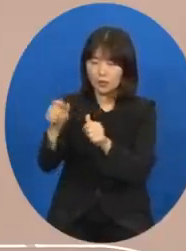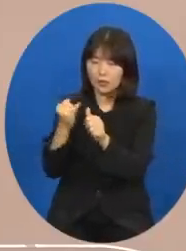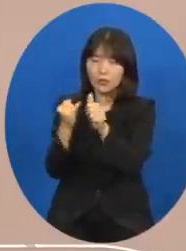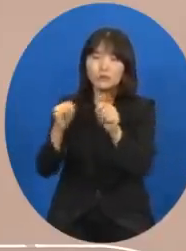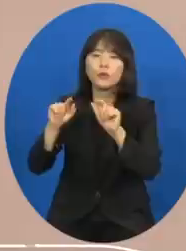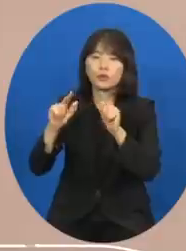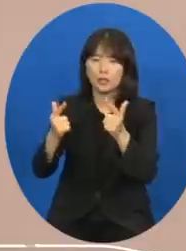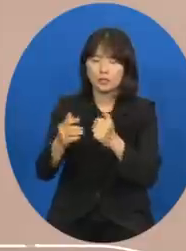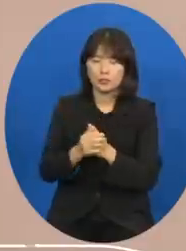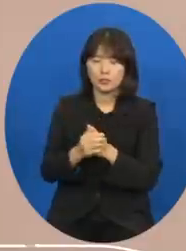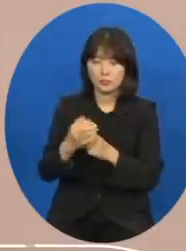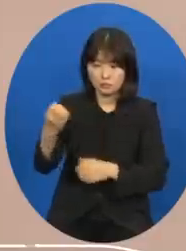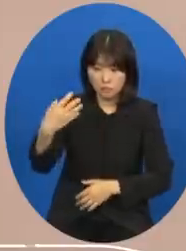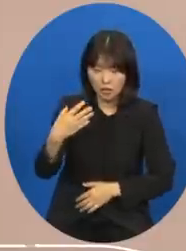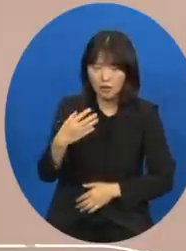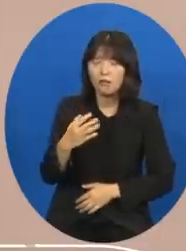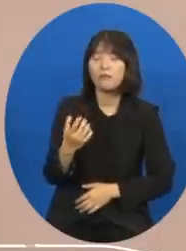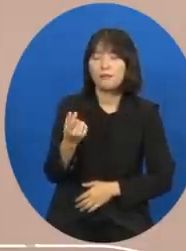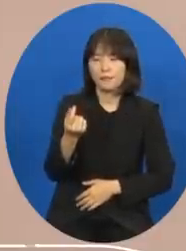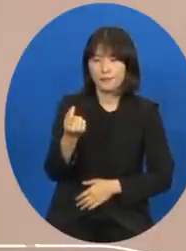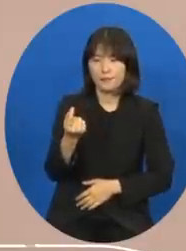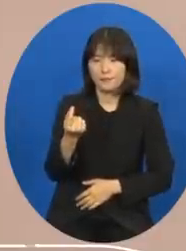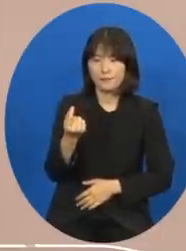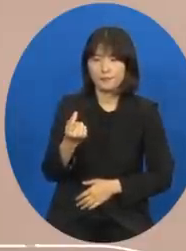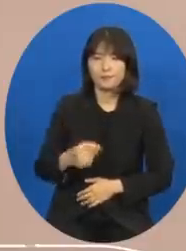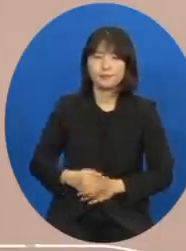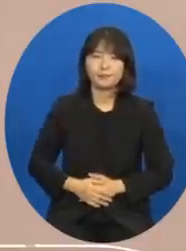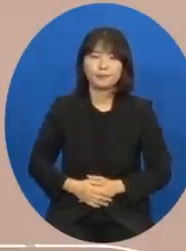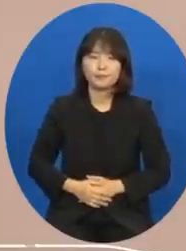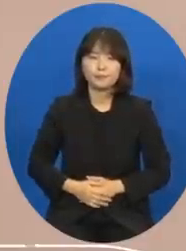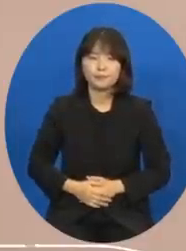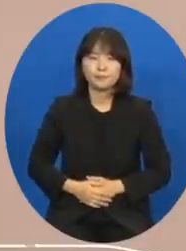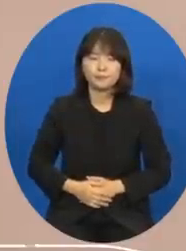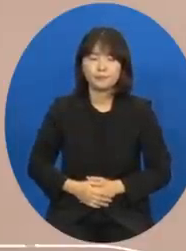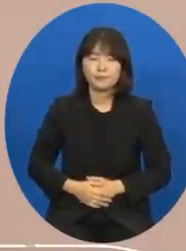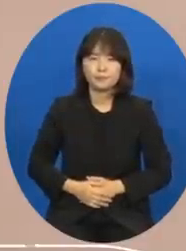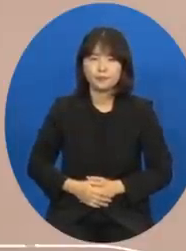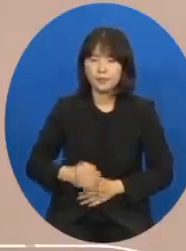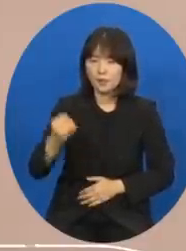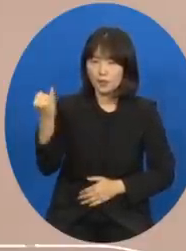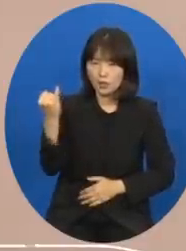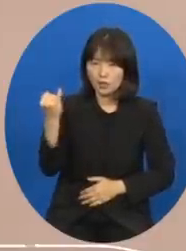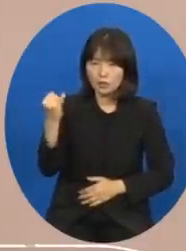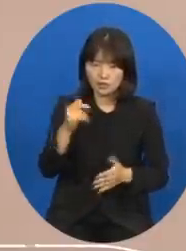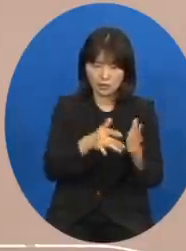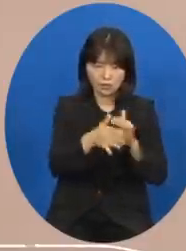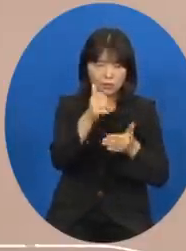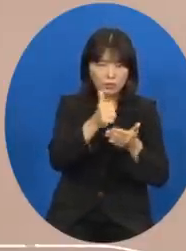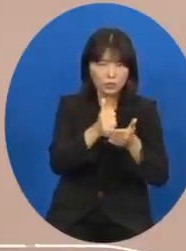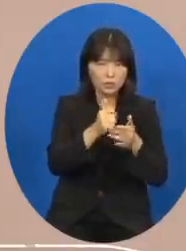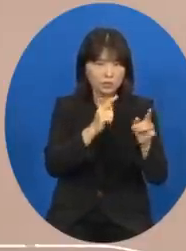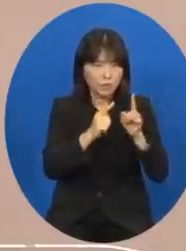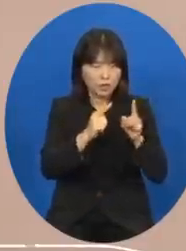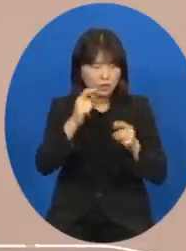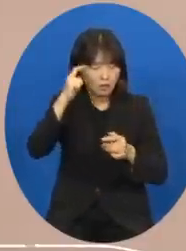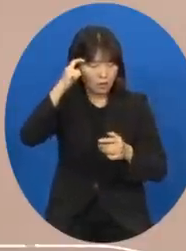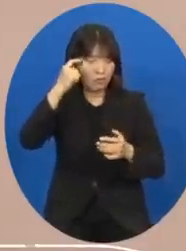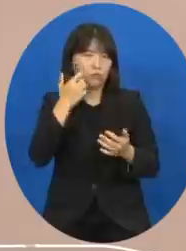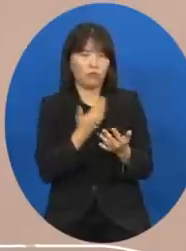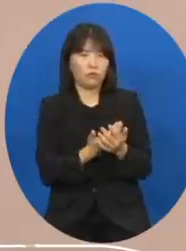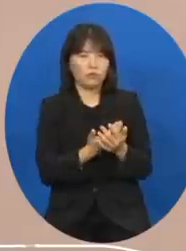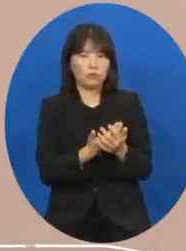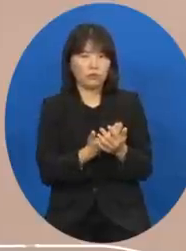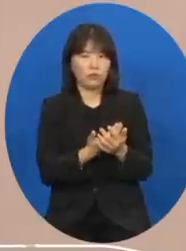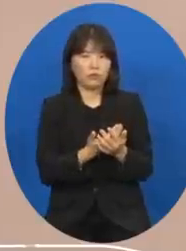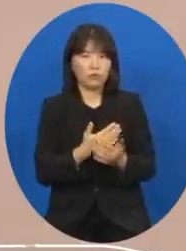남편이 아니니 바로 말하였다. 이 여인이 그 예수님의 말씀에 충격을 받습니다.